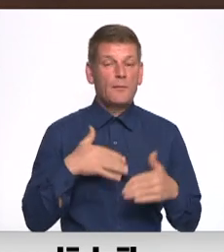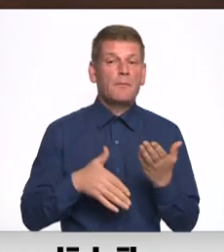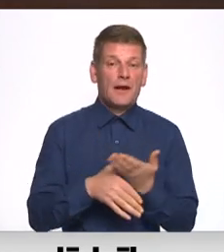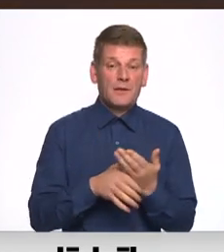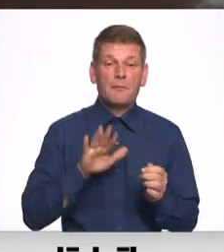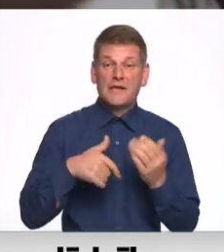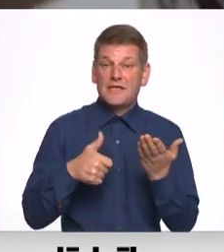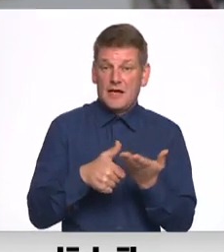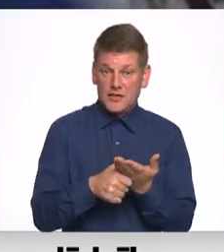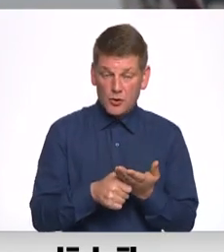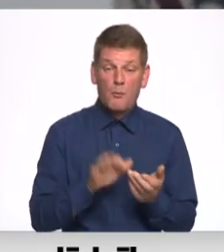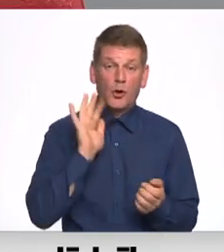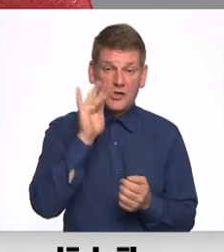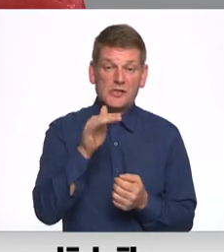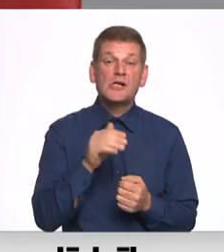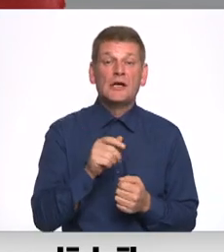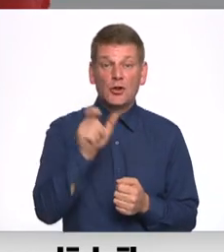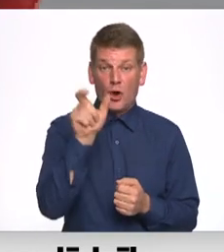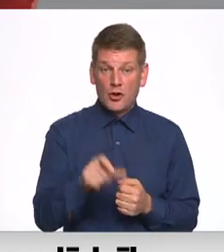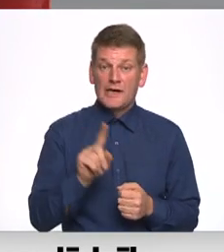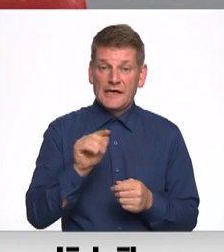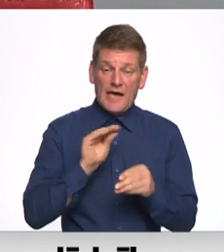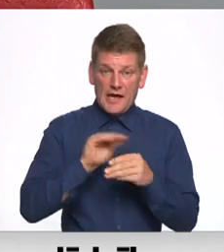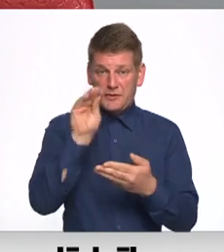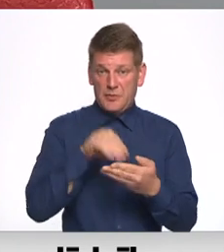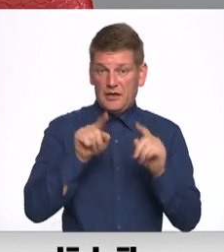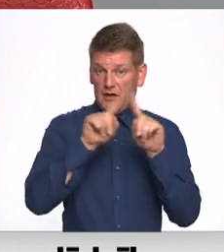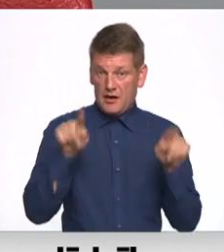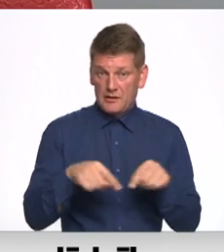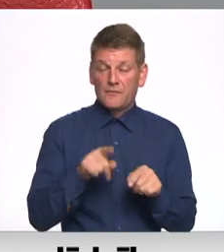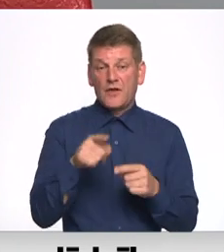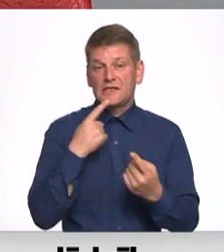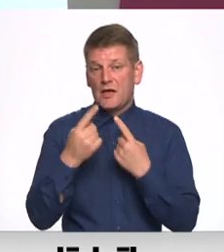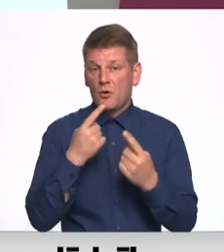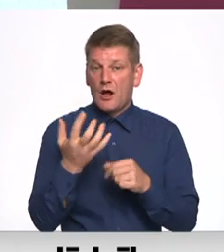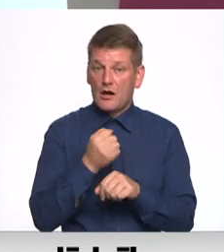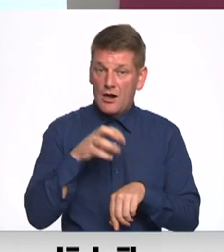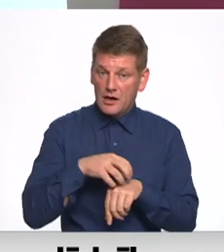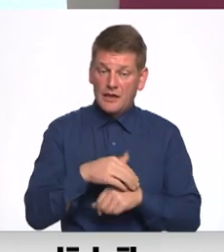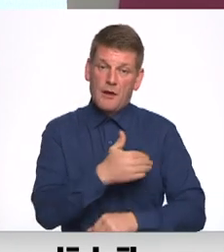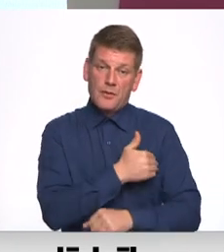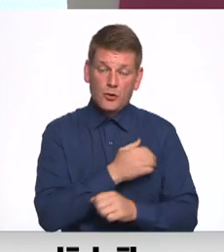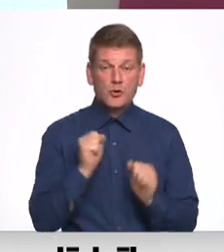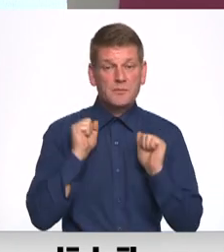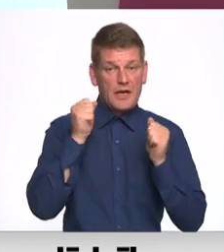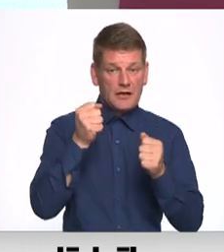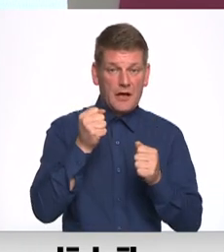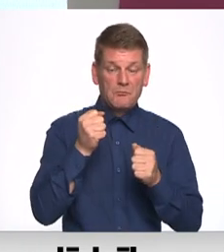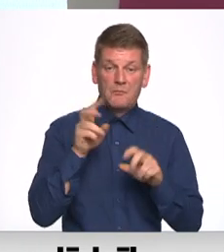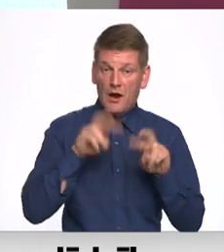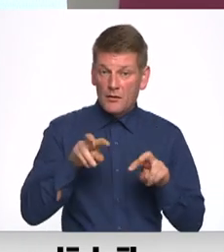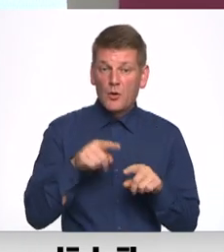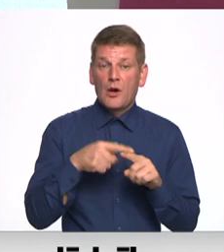Pēc reģistrēšanās potenciālajam donoram jāizpild neliela anketa, kam seko saruna ar ārstu, temperatūras un asinsspiediena mērījumi, kā